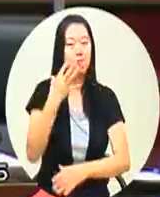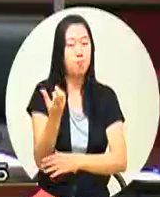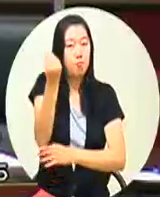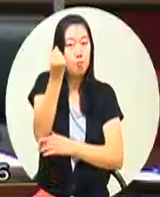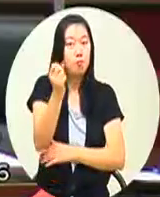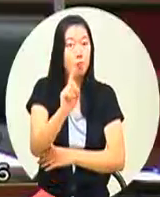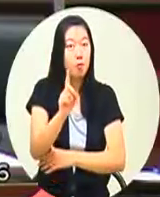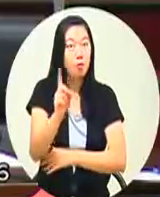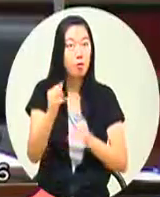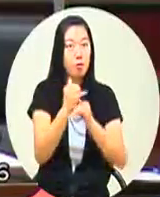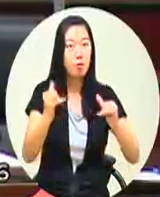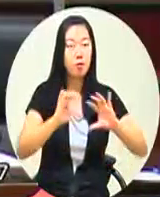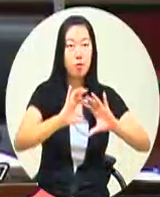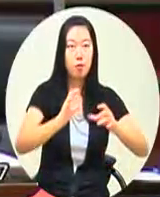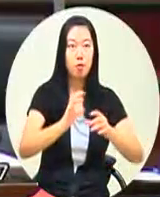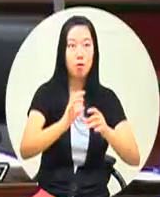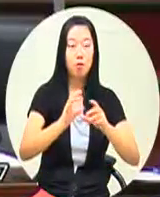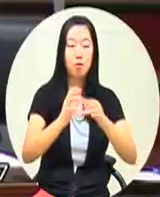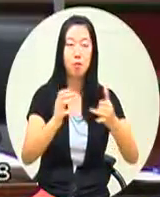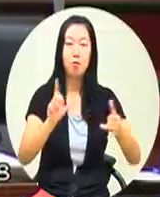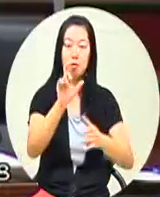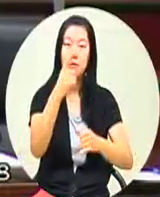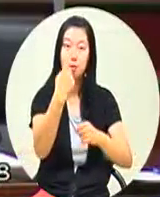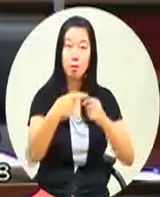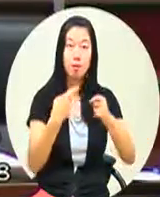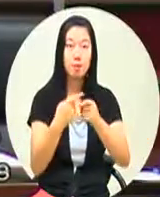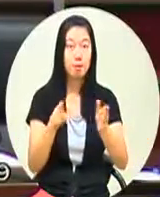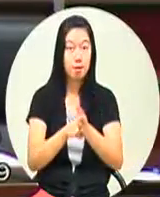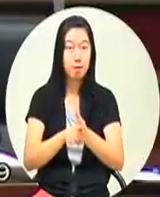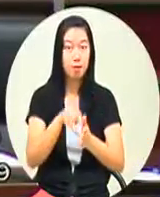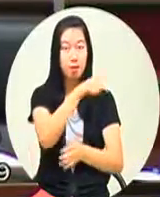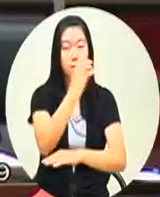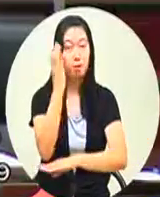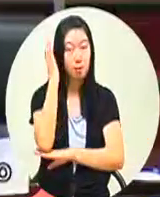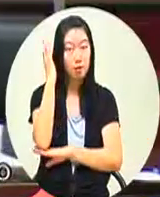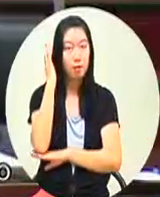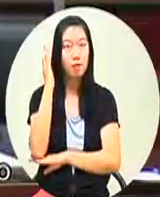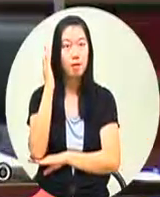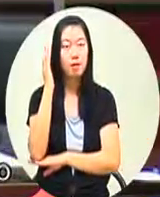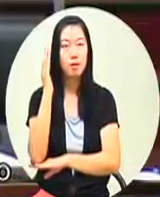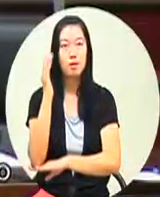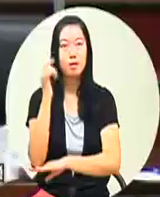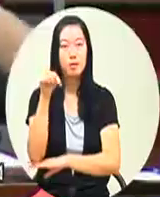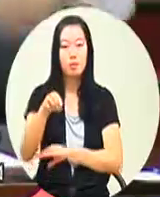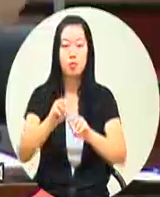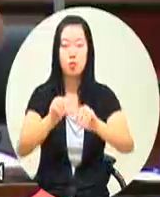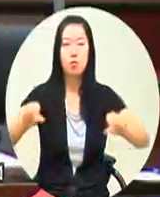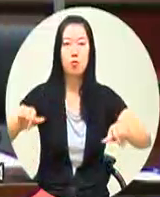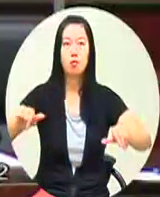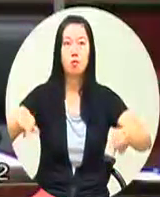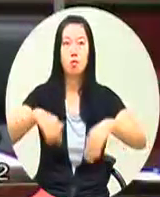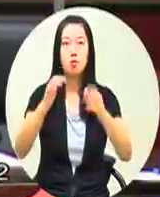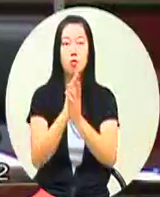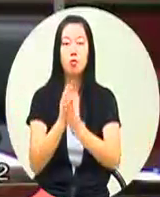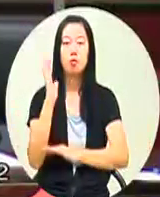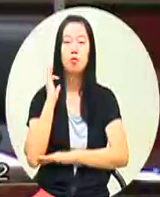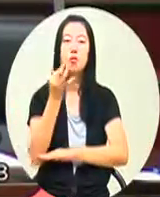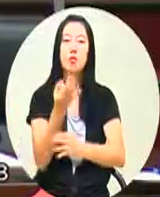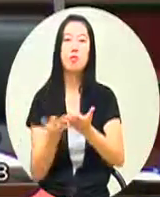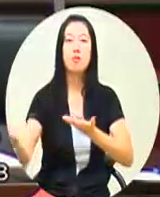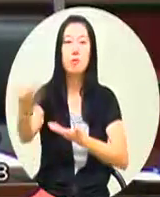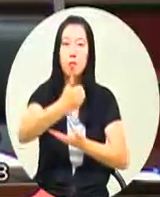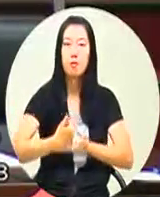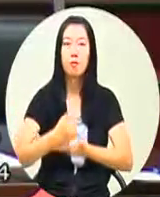是在民国61年的时候，当时候的政府都将这土地通通都征收，然后一坪